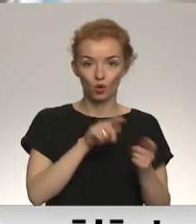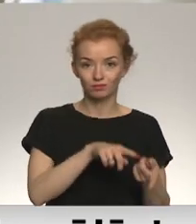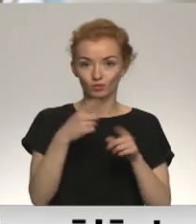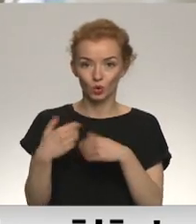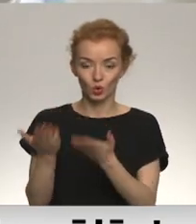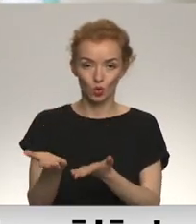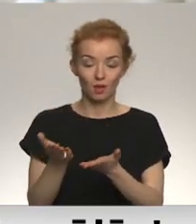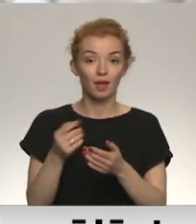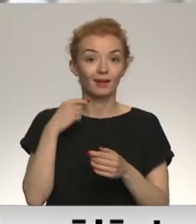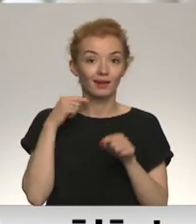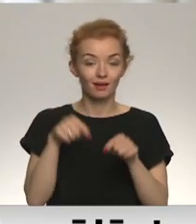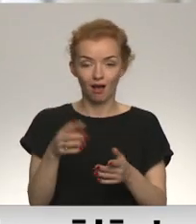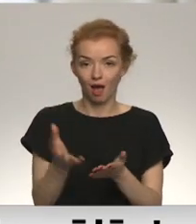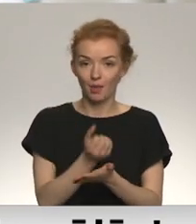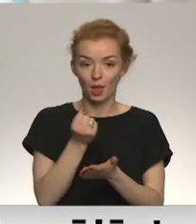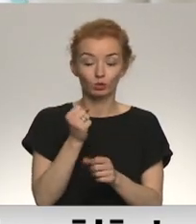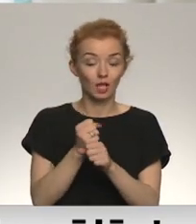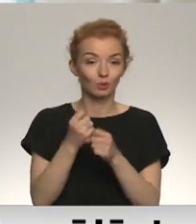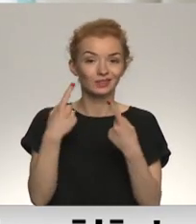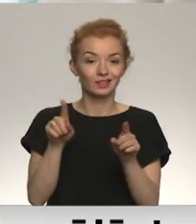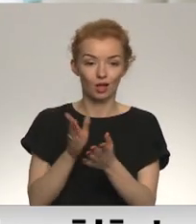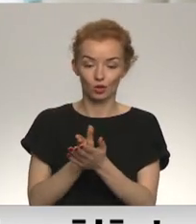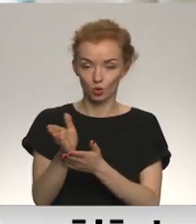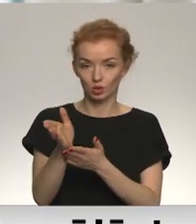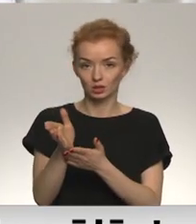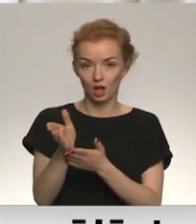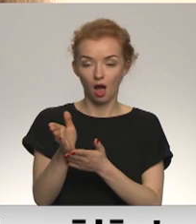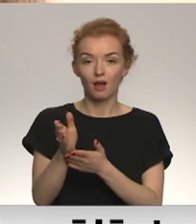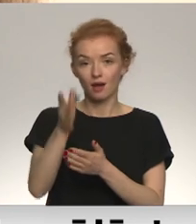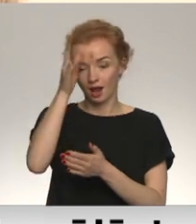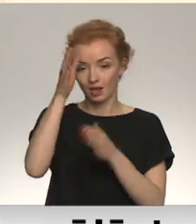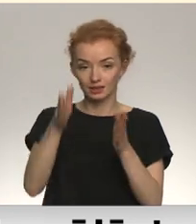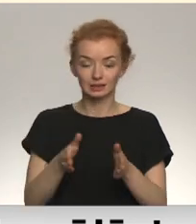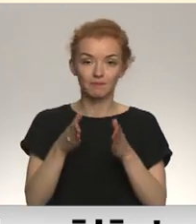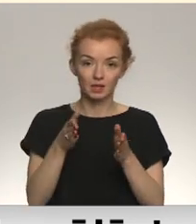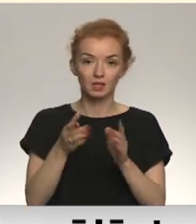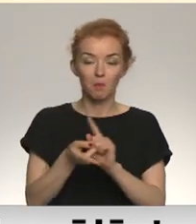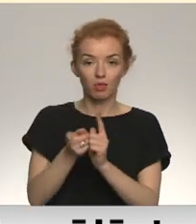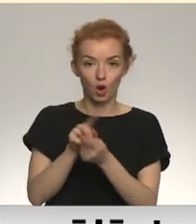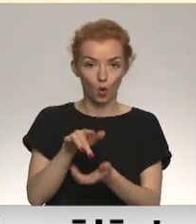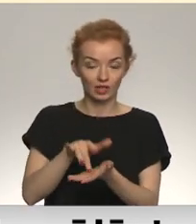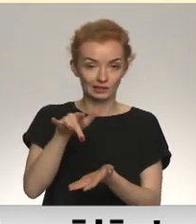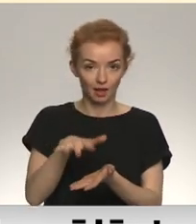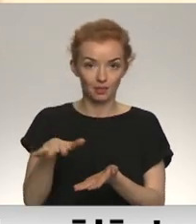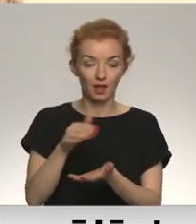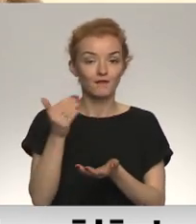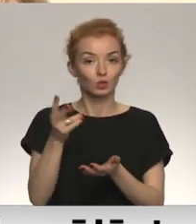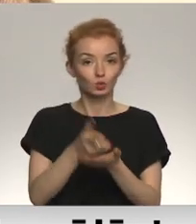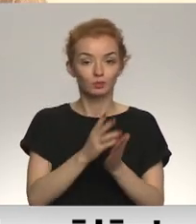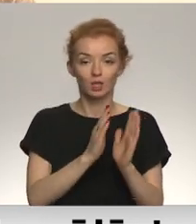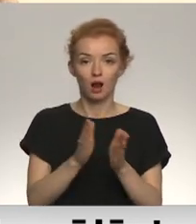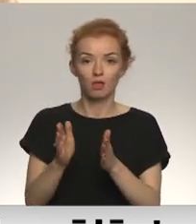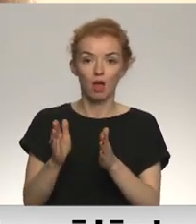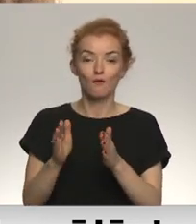viņa atradusi darbu sev pilnīgi citā nozarē – Rīgas Austrumu slimnīcas patoloģijas centrā. Viņas uzdevums ir sagatavot